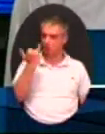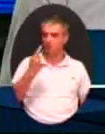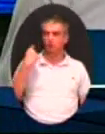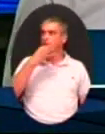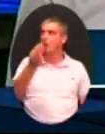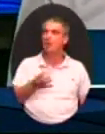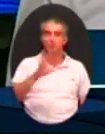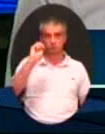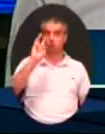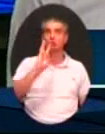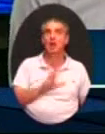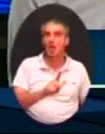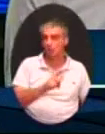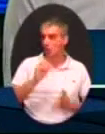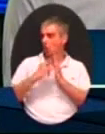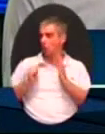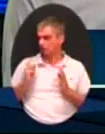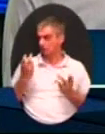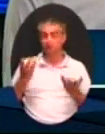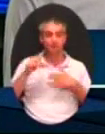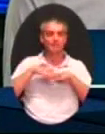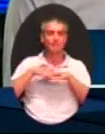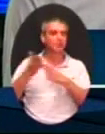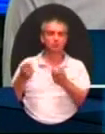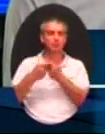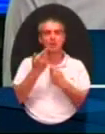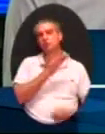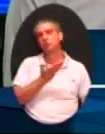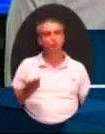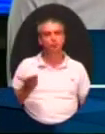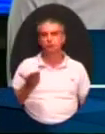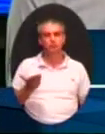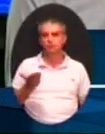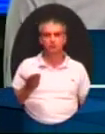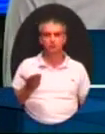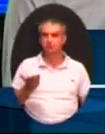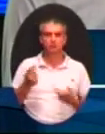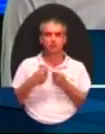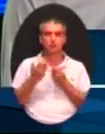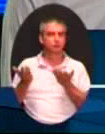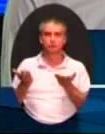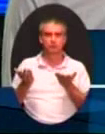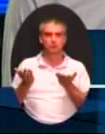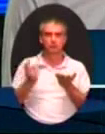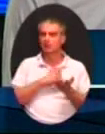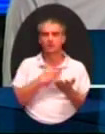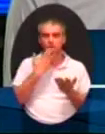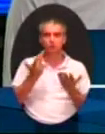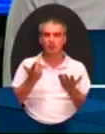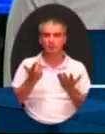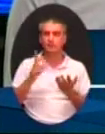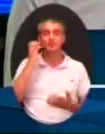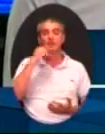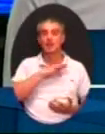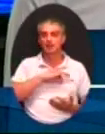שואלים אותו, משה ליאון וחוק הגיוס. אבל אם זה מקצועי, איך מגיע לכאן משה ליאון? איך מגיע עיריית ירושלים? ליברבא מציע